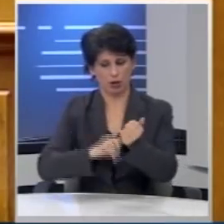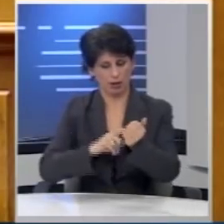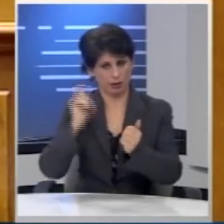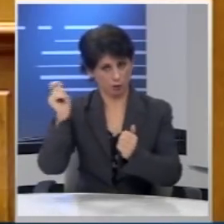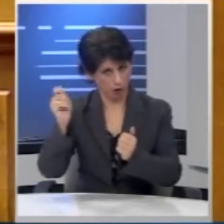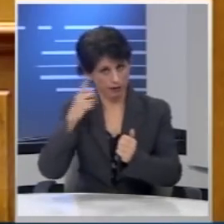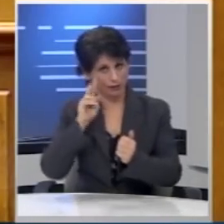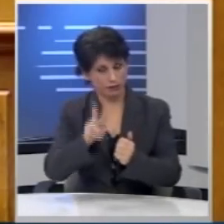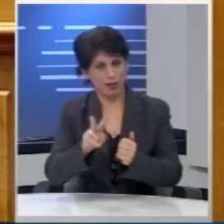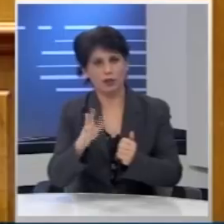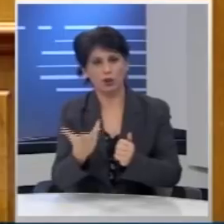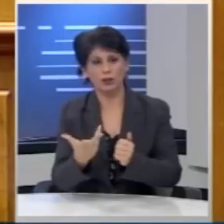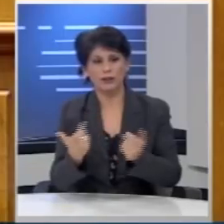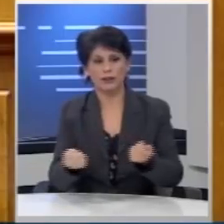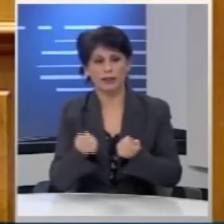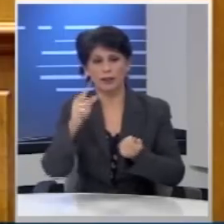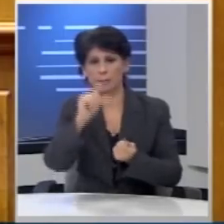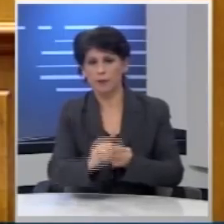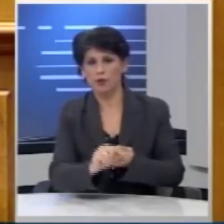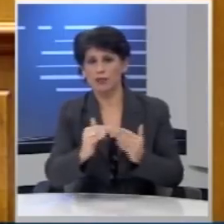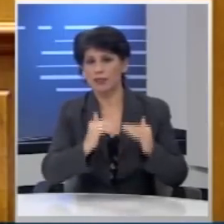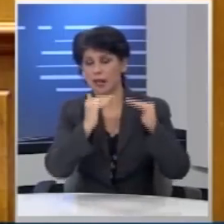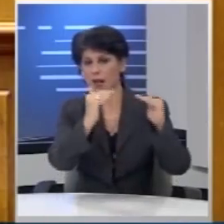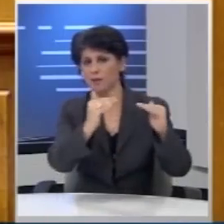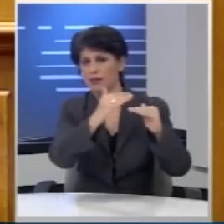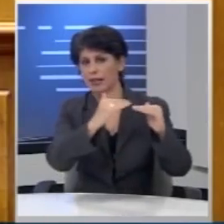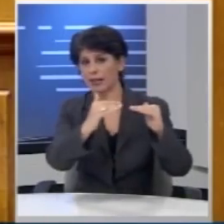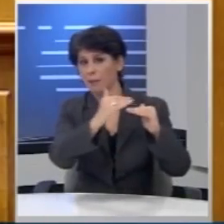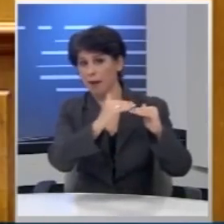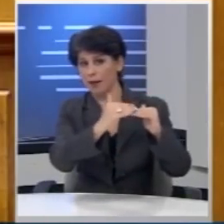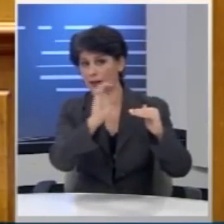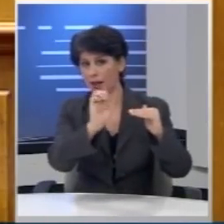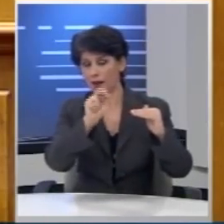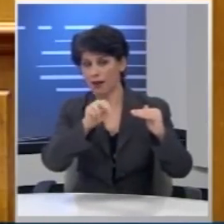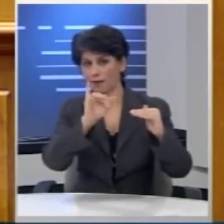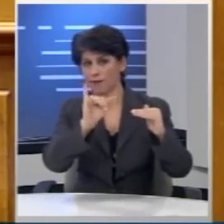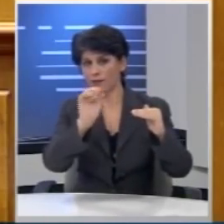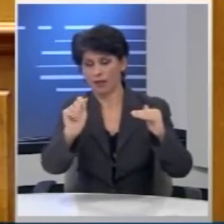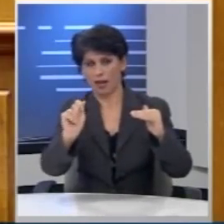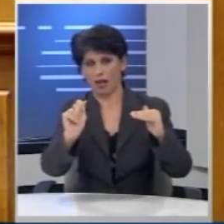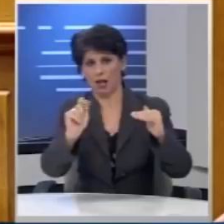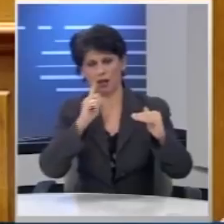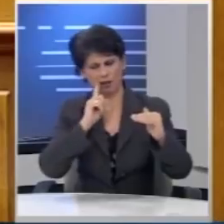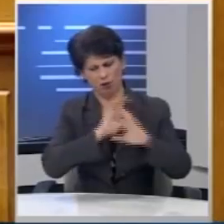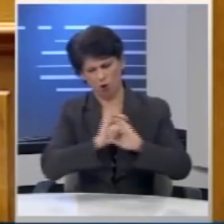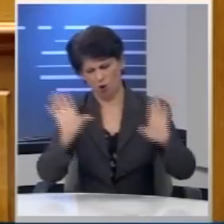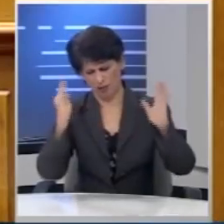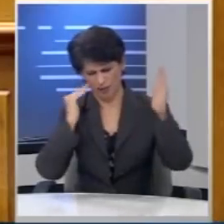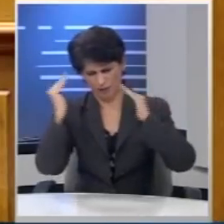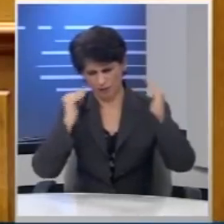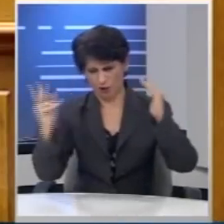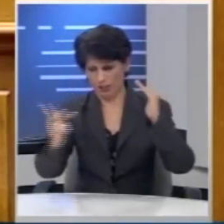σας φαίνεται από το γεγονός ότι κάνετε μειώσεις στα υψηλά κλιμάκια του ένφια. Χωρίς αμφιβολία, το κοινωνικό